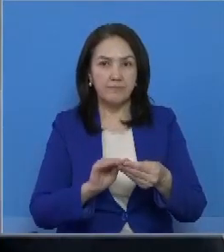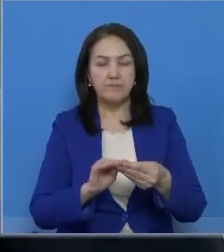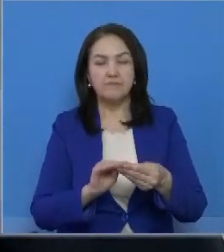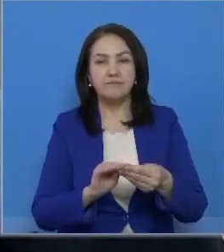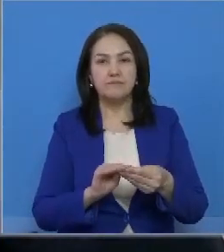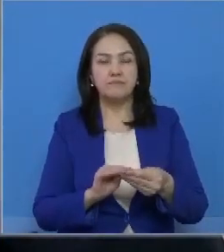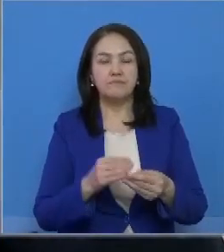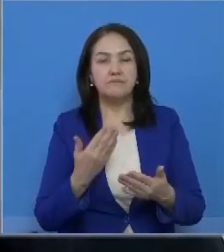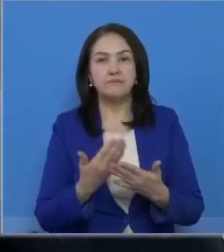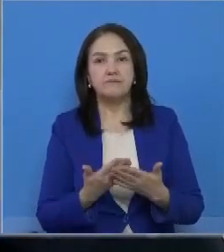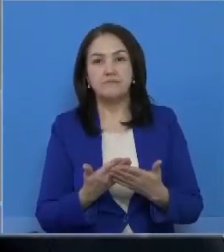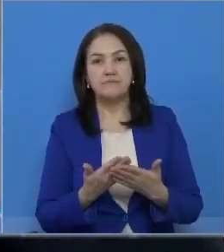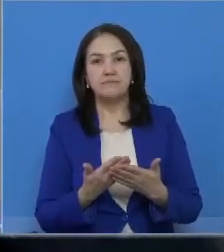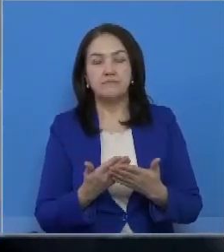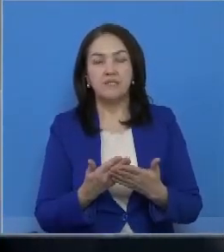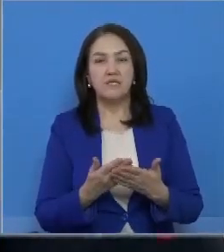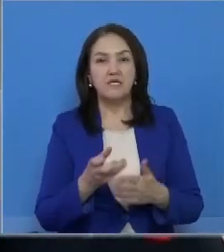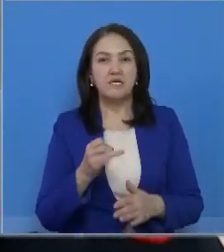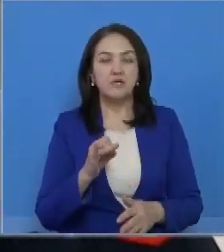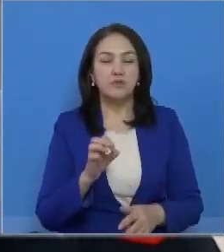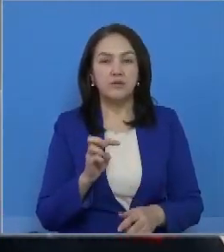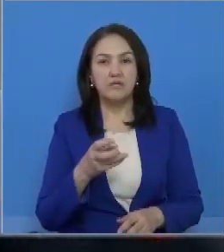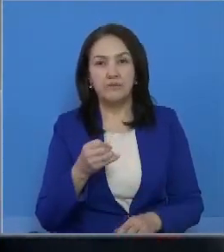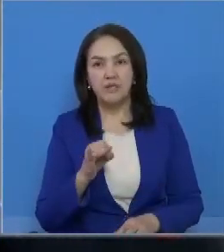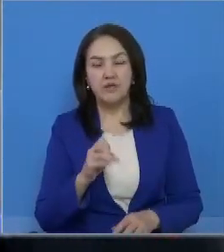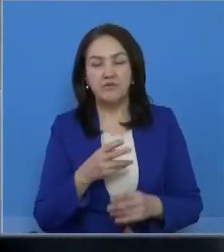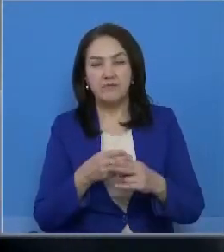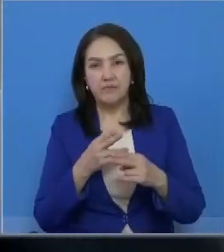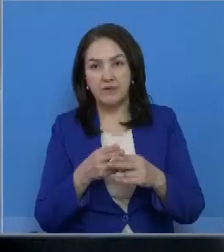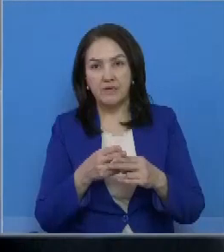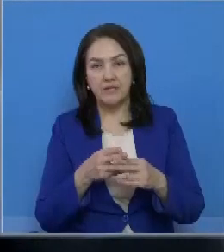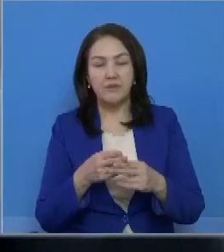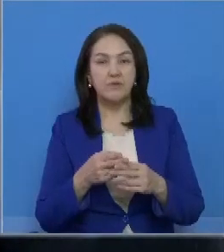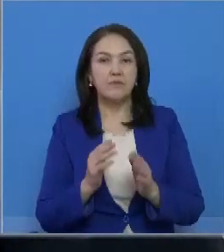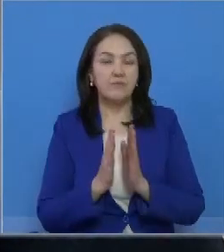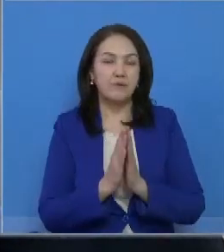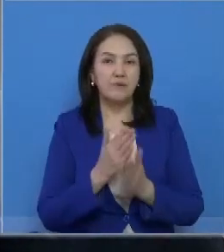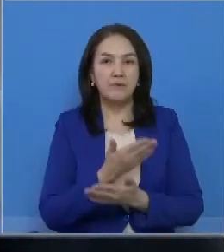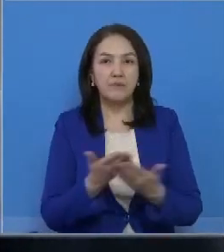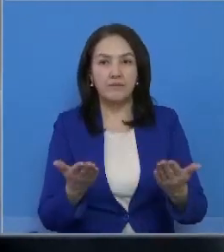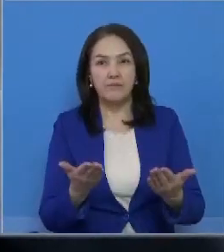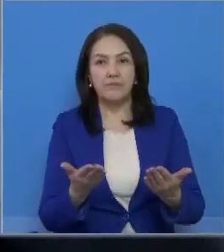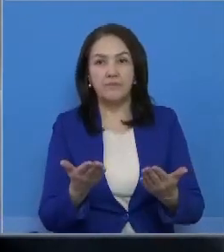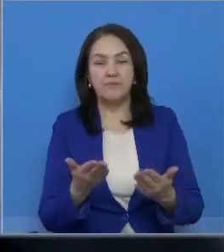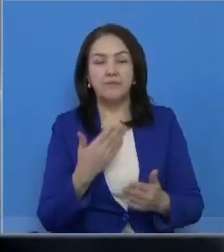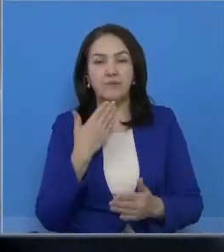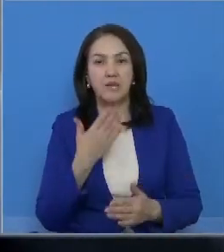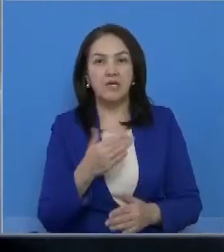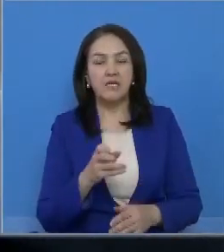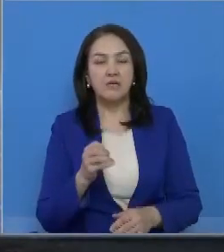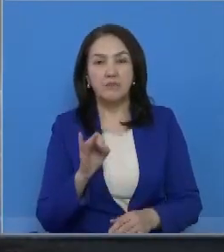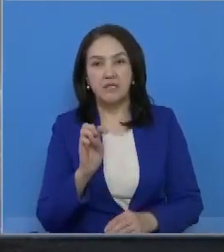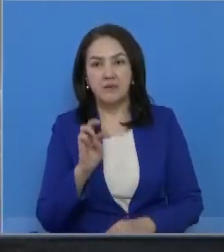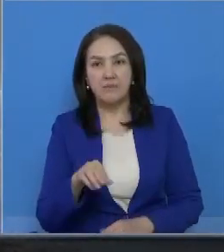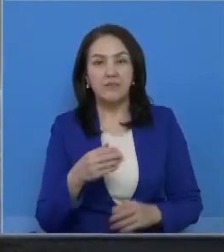в виде создания искусственных административных барьеров то просим Вас обратиться в